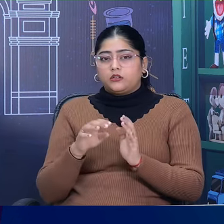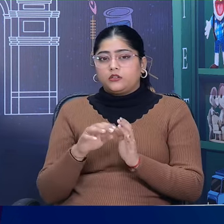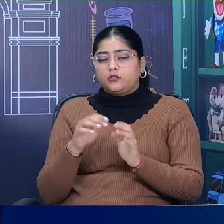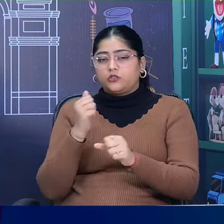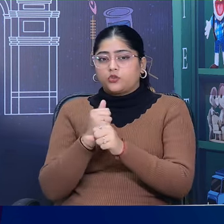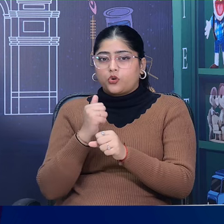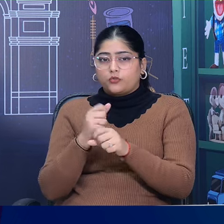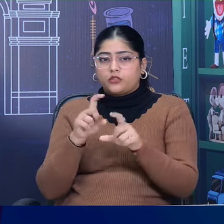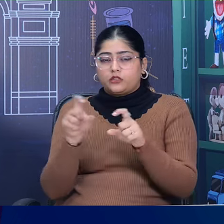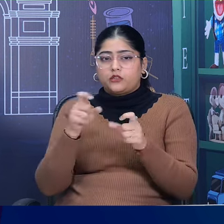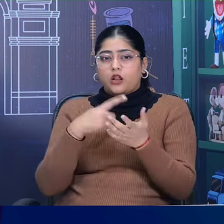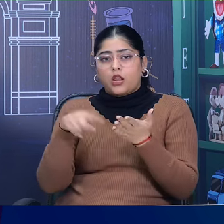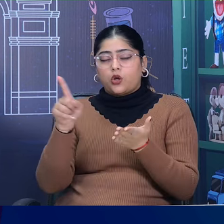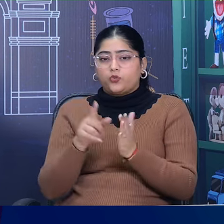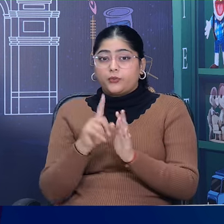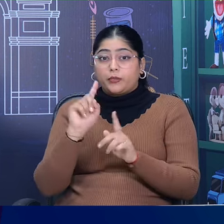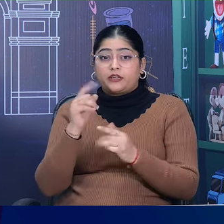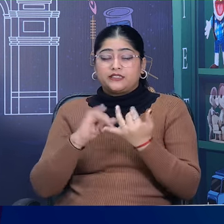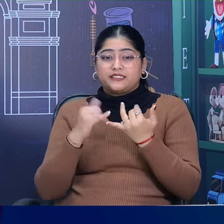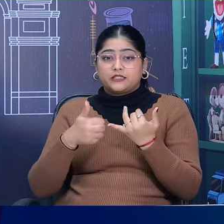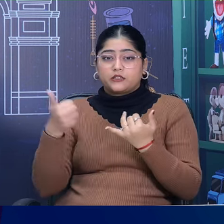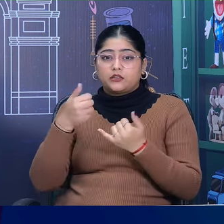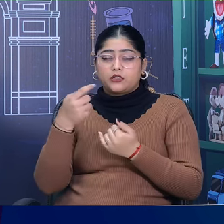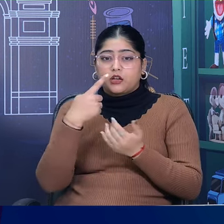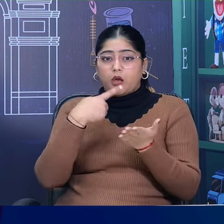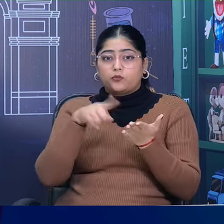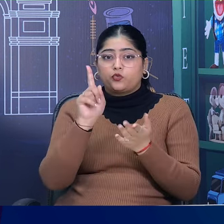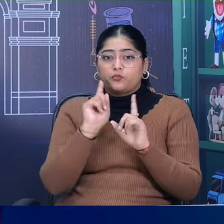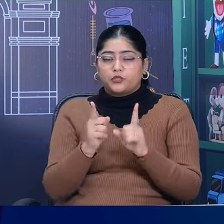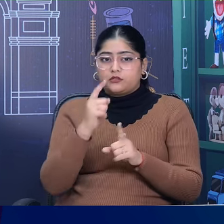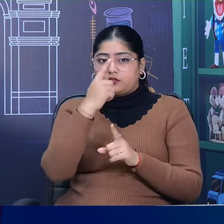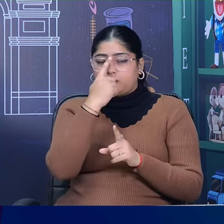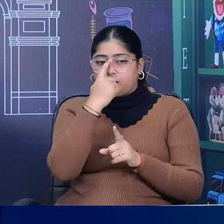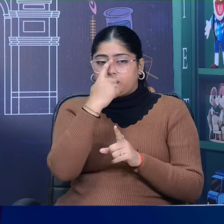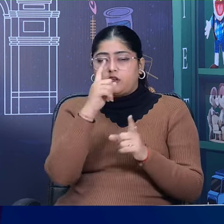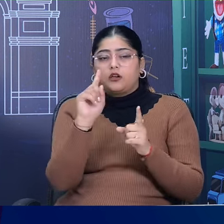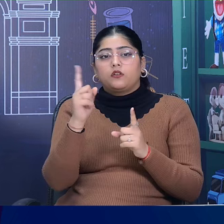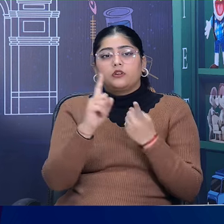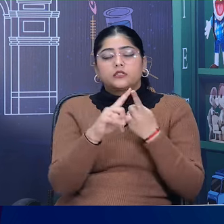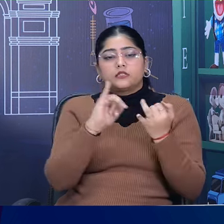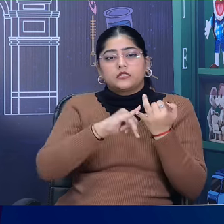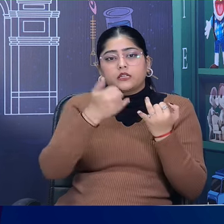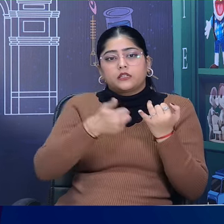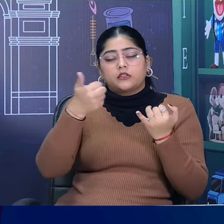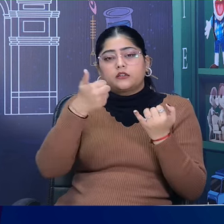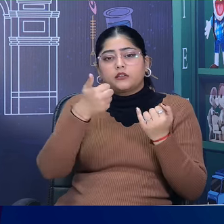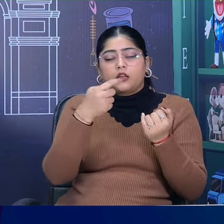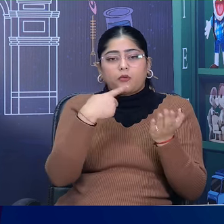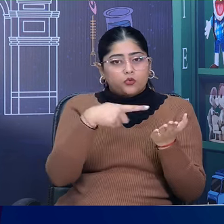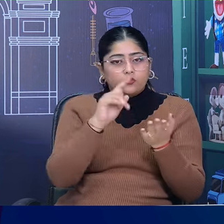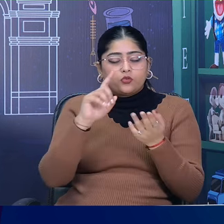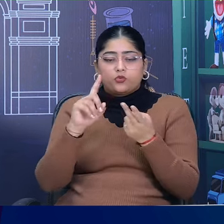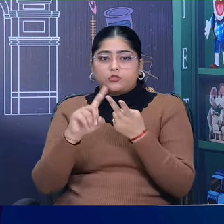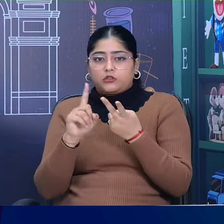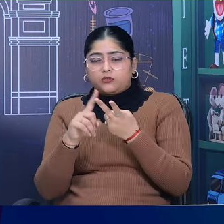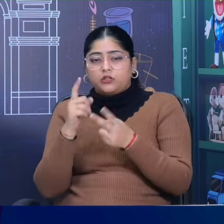होगा अब आप देखिए कि सबसे पहले सेक्रेटरी ने डिसीजन लिया फिर पंचायत ने लिया और फिर सरपंच ने लिया तो इससे